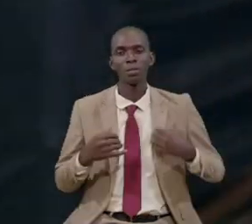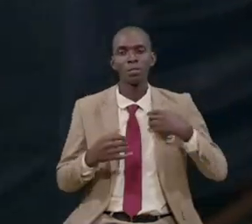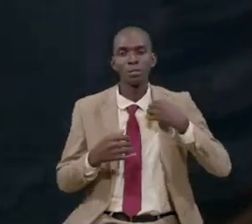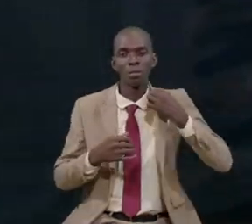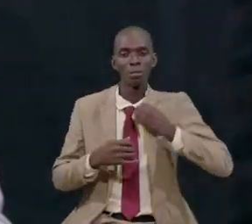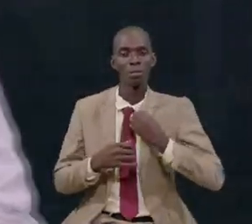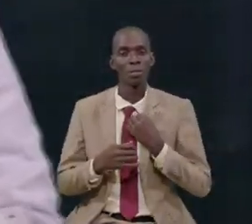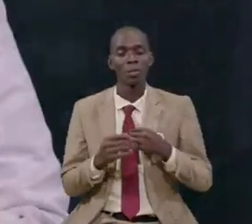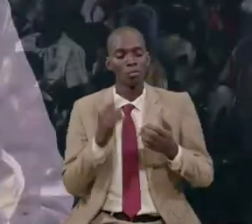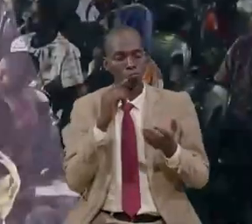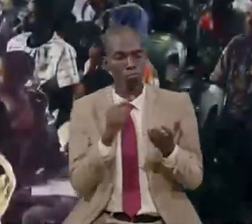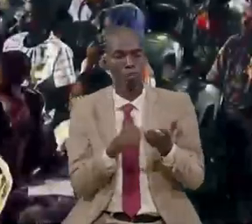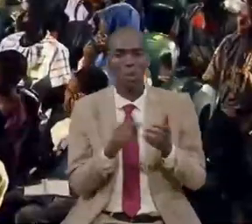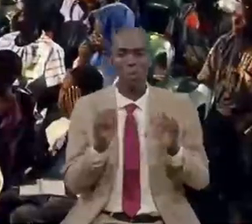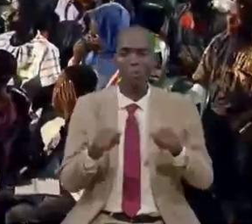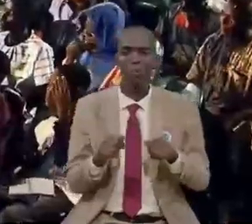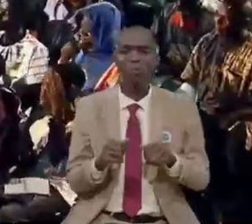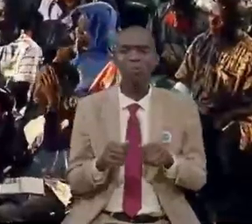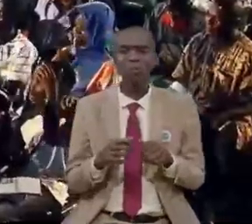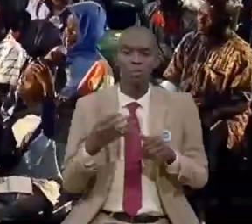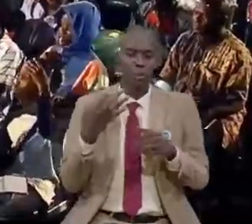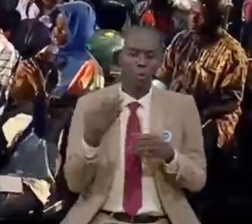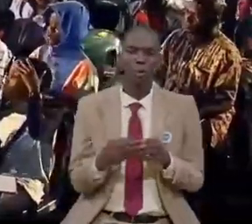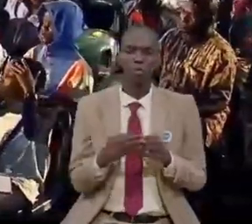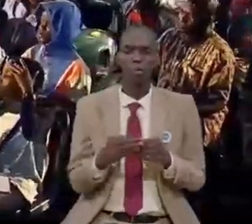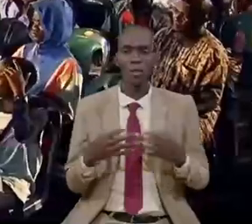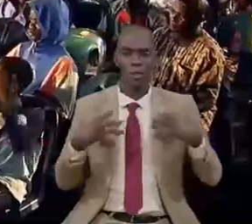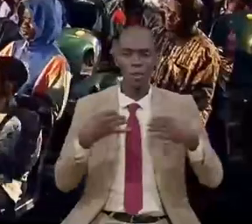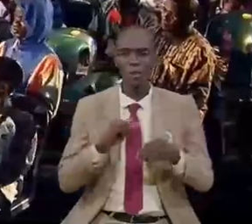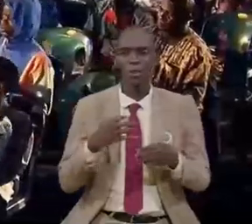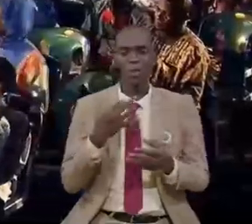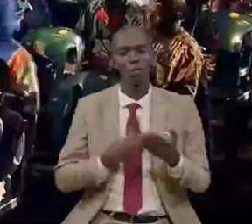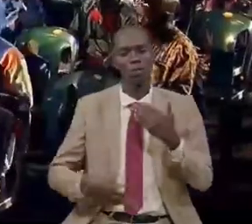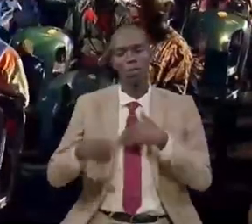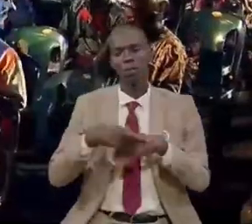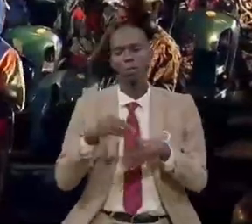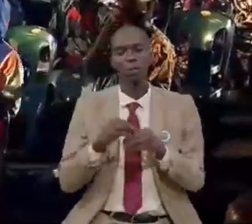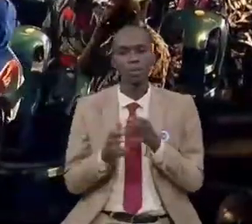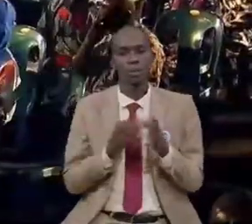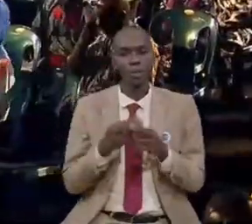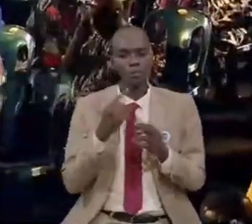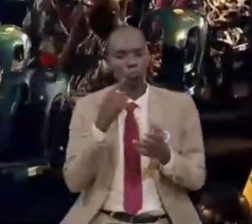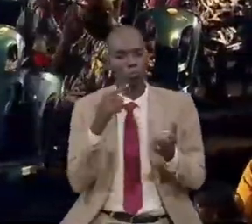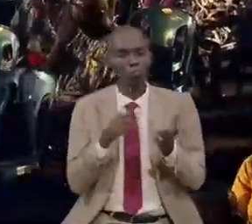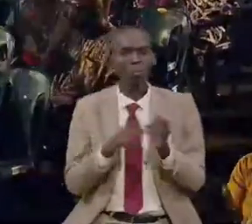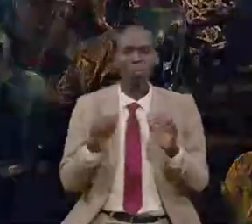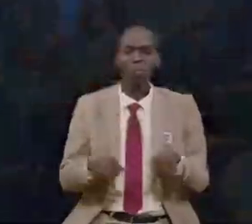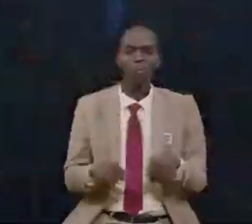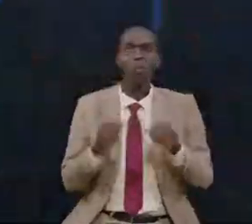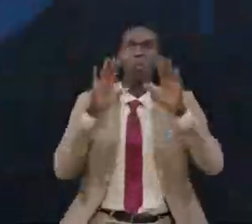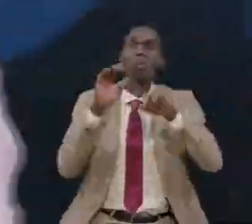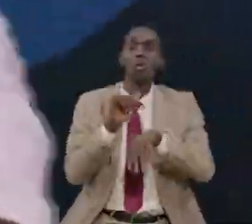miracles remarquables de restauration. Amen. Les miracles remarquables de salut. C'est pourquoi